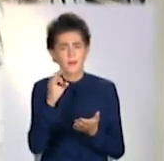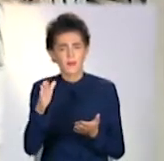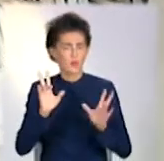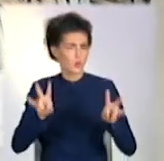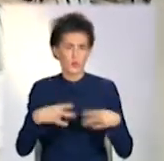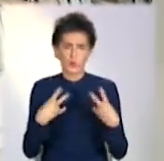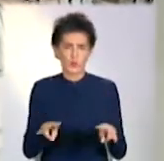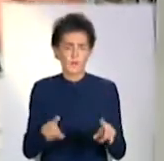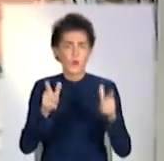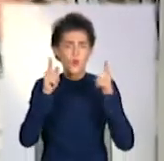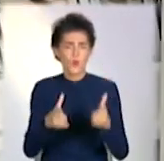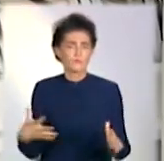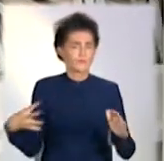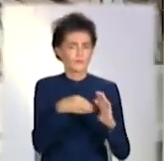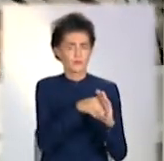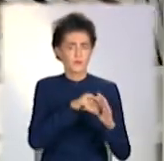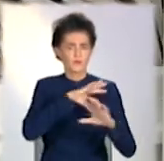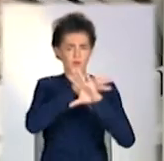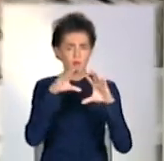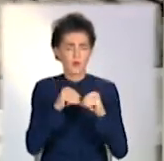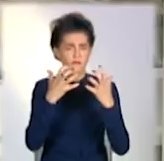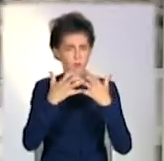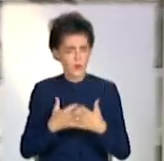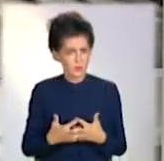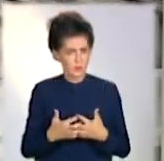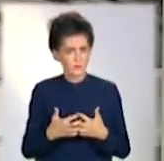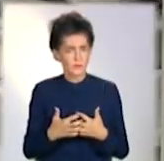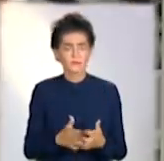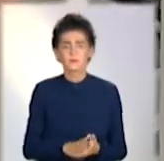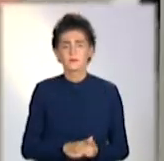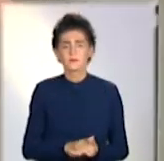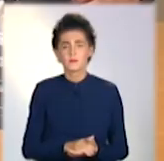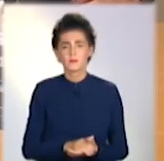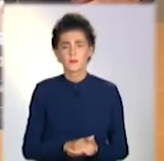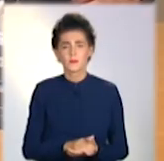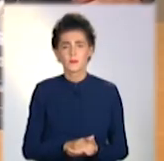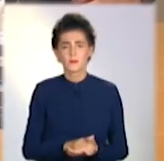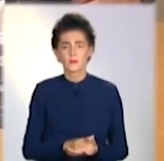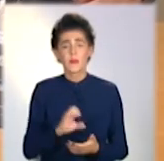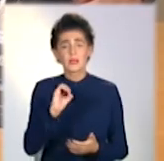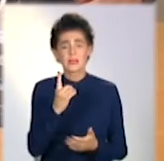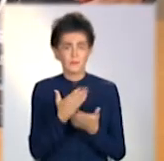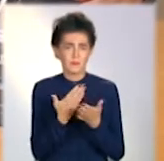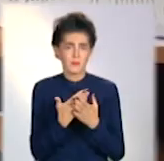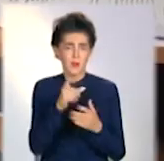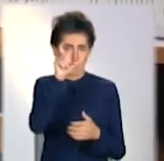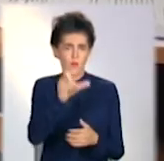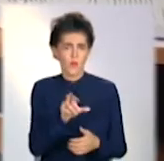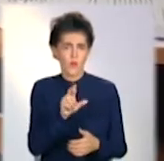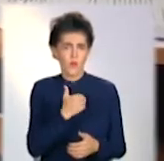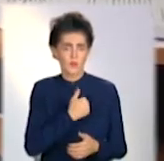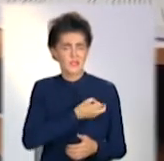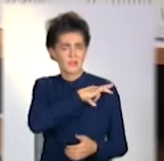потрібно. При досягненні пенсійного віку усе нараховуватимуть автоматично. Єдине, що якщо людина хоче використати своє